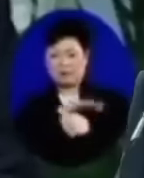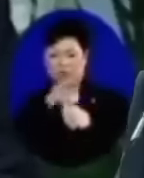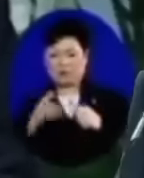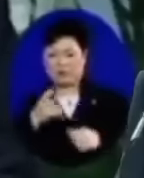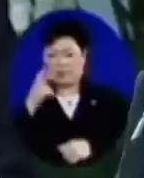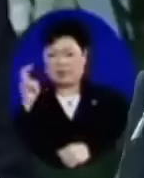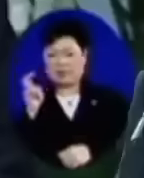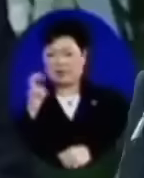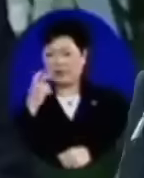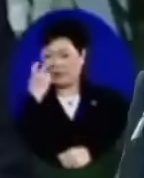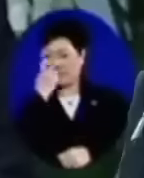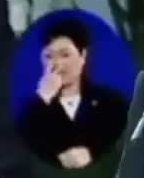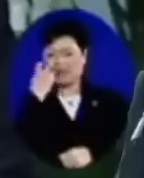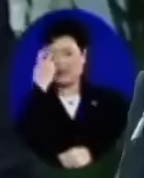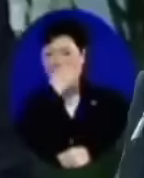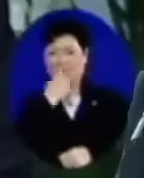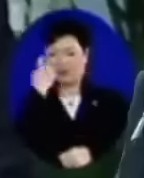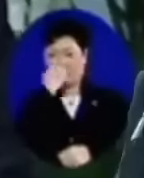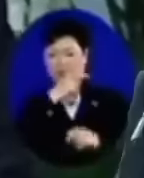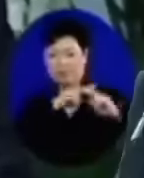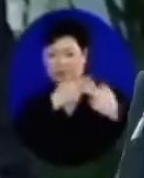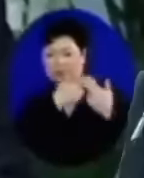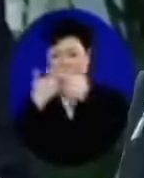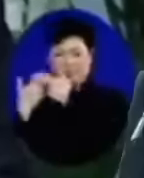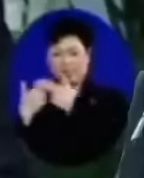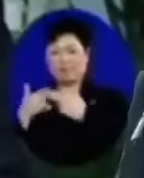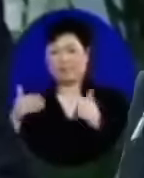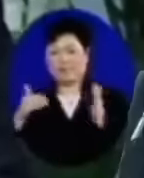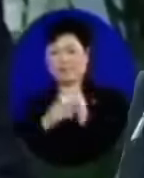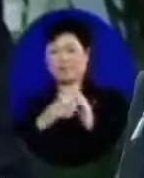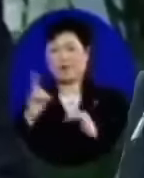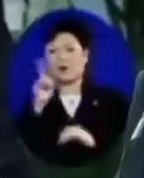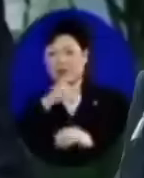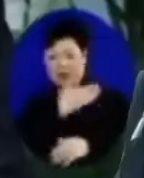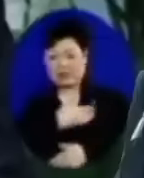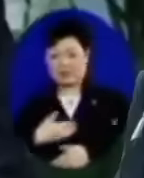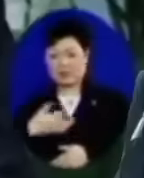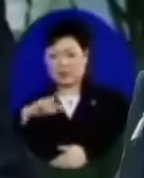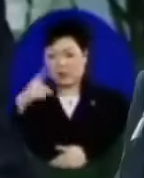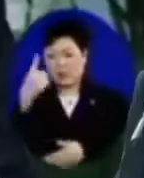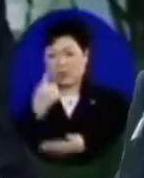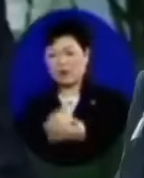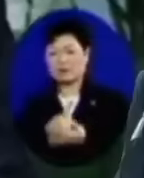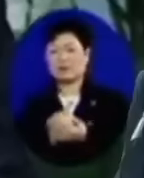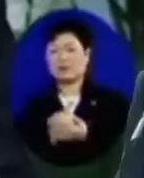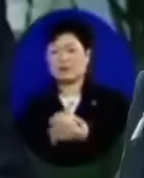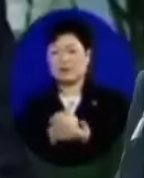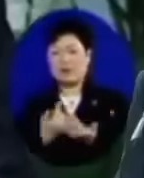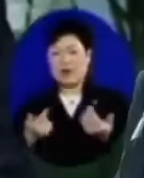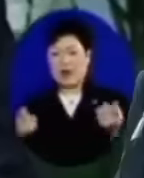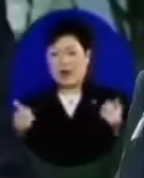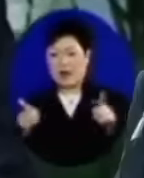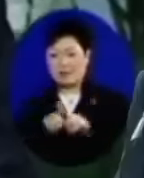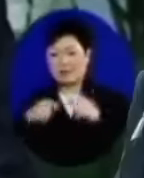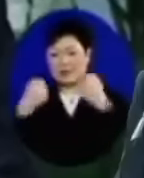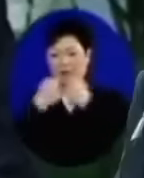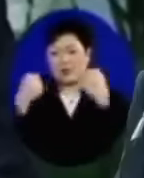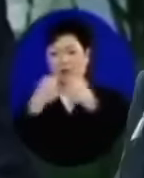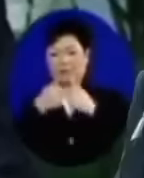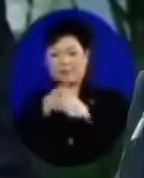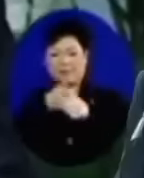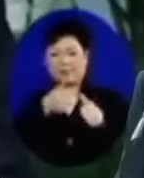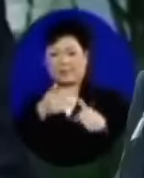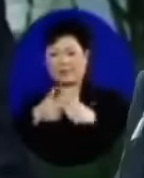단단히 봉함하고 지키고 있었습니다. 어떠한 제자들도 와서 그들과 싸워 이겨서